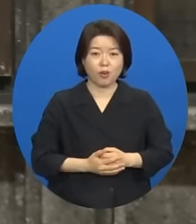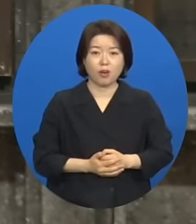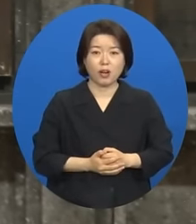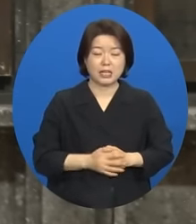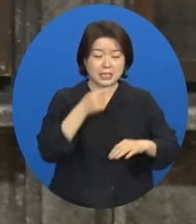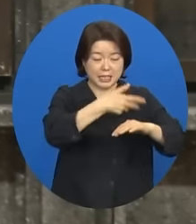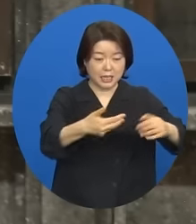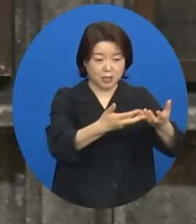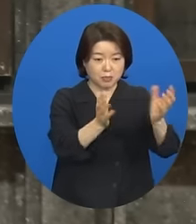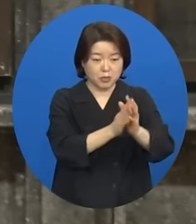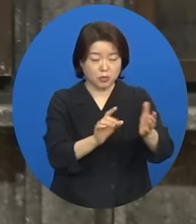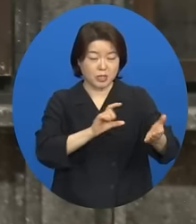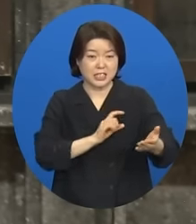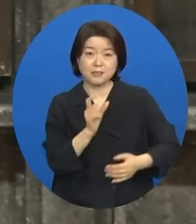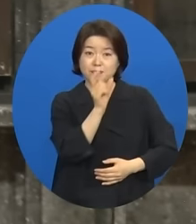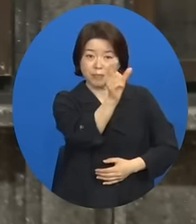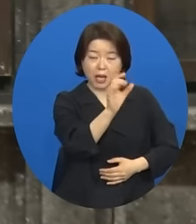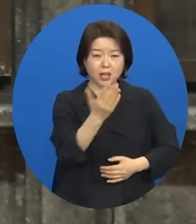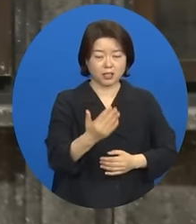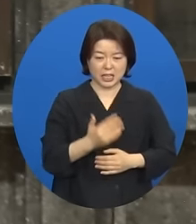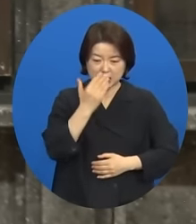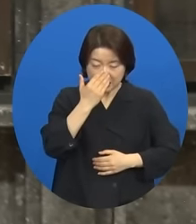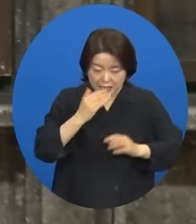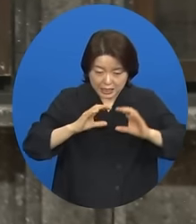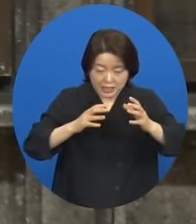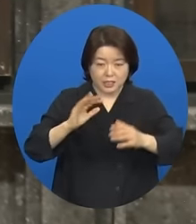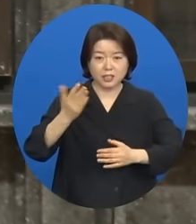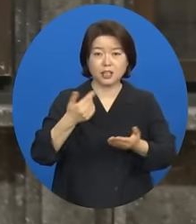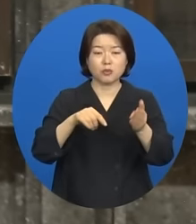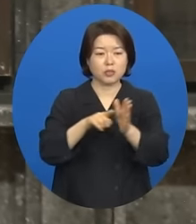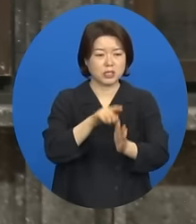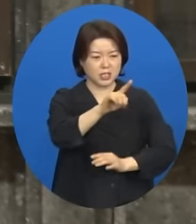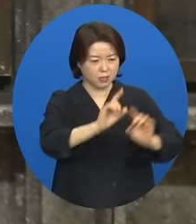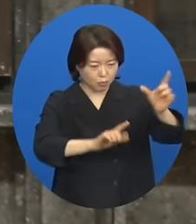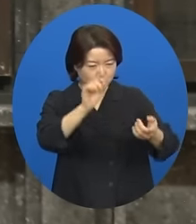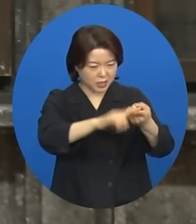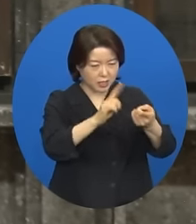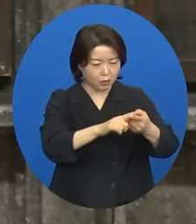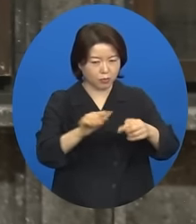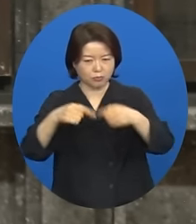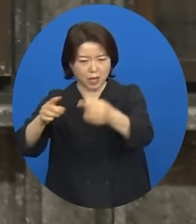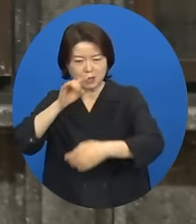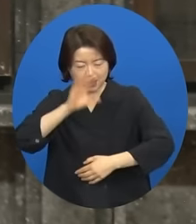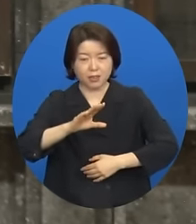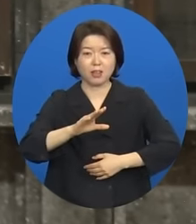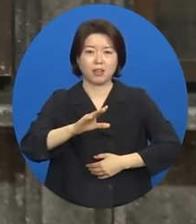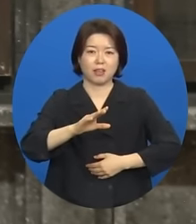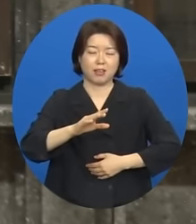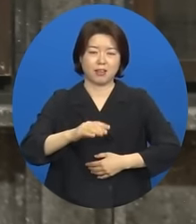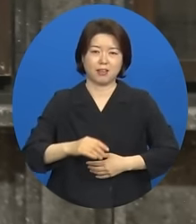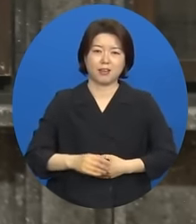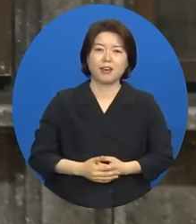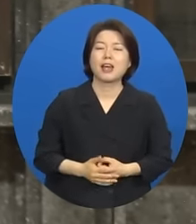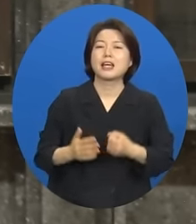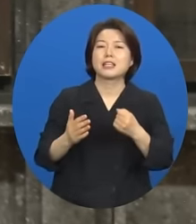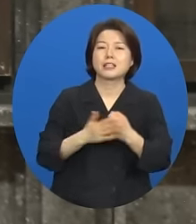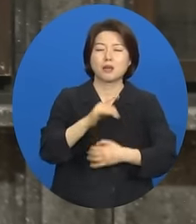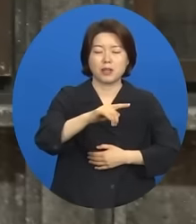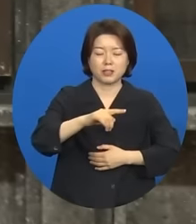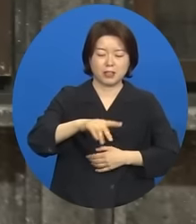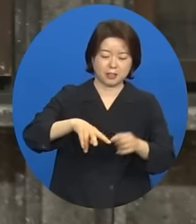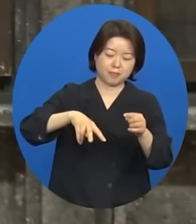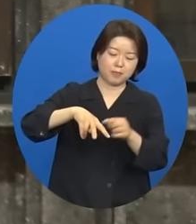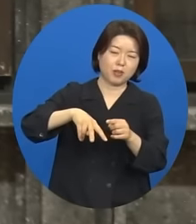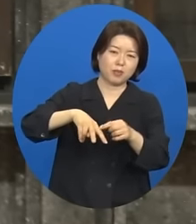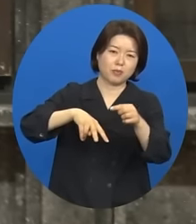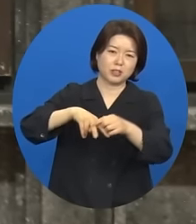민족의 이름이 돼야 되거든. 이스라엘이 되려면 이렇게는 들어갈 수 없다 이거예요. 이렇게는 안 된다 이거지. 그래서 그의 허벅지 관절을